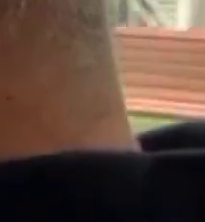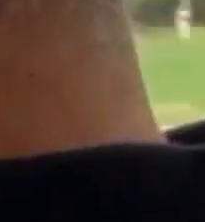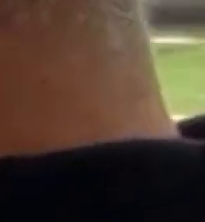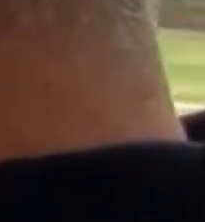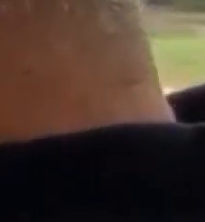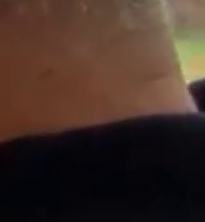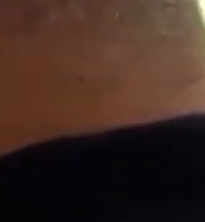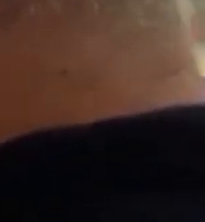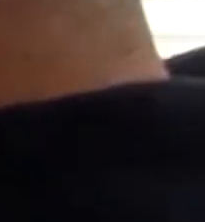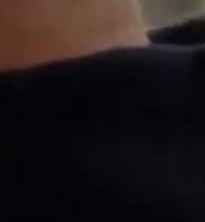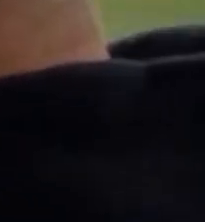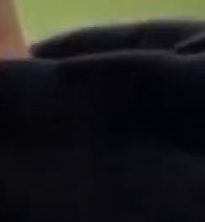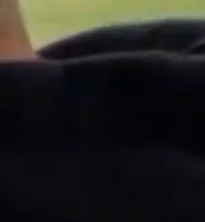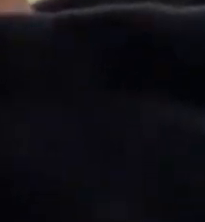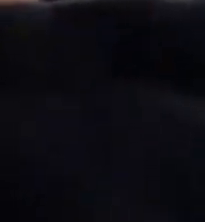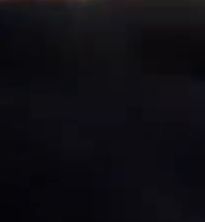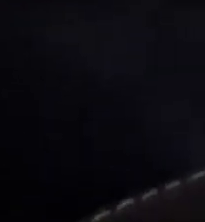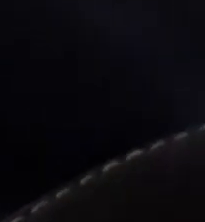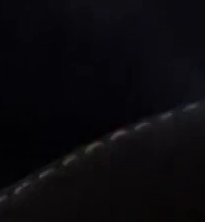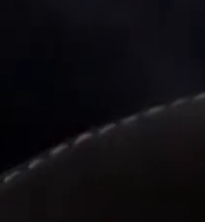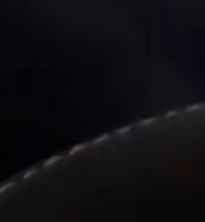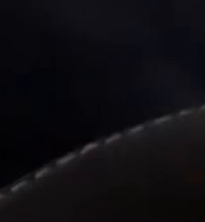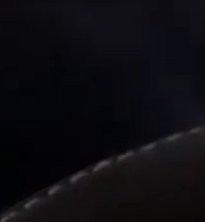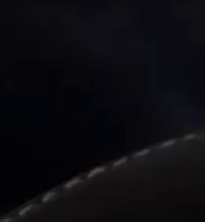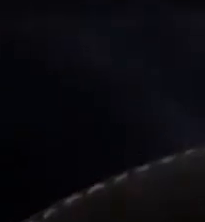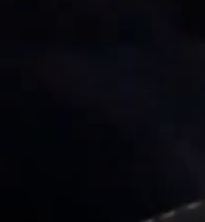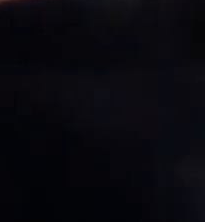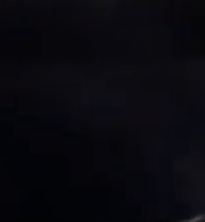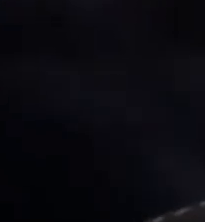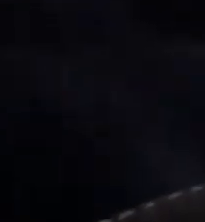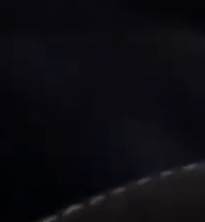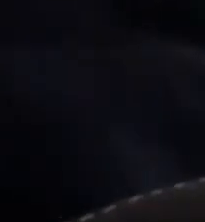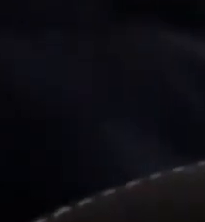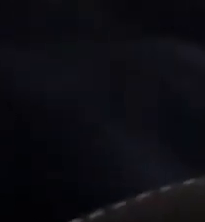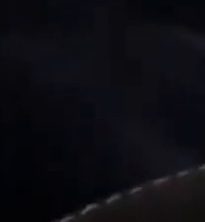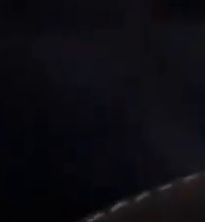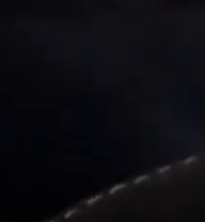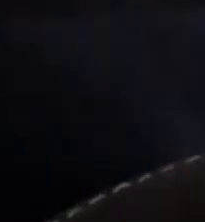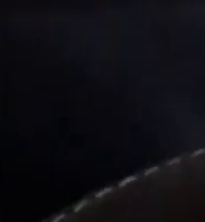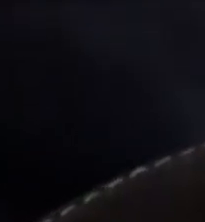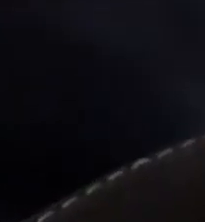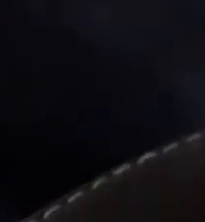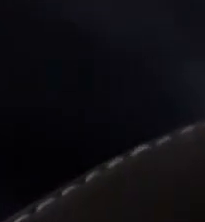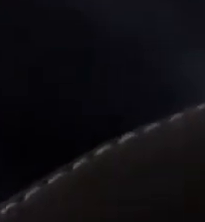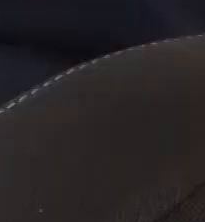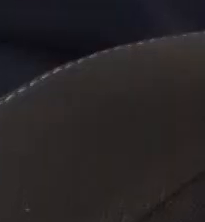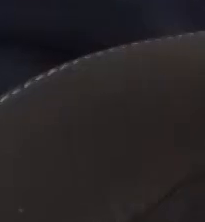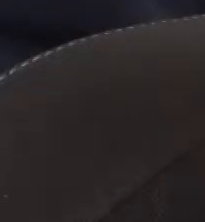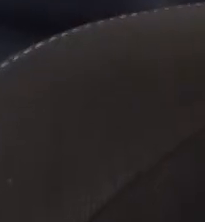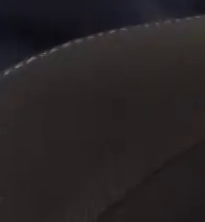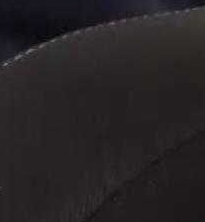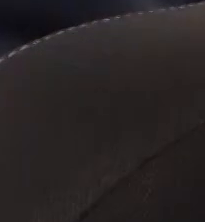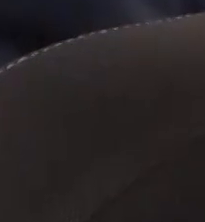זוכר לתאר את התחושה שלך פעם ראשונה, גבר צעיר נוסע לבית משפט? בפעם הראשונה באתי מתוך בית סוהר, ברכב של אסירים שנקרא פוסטה, שאתה זוג רגליים וידיים. תגיד, רמי,